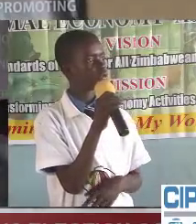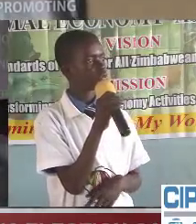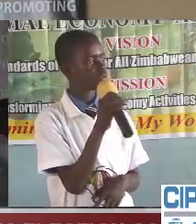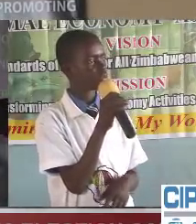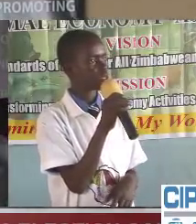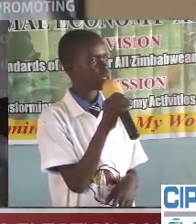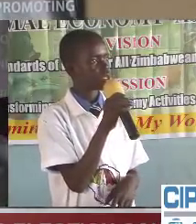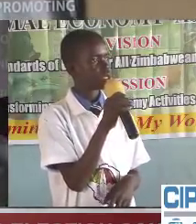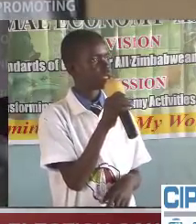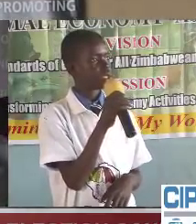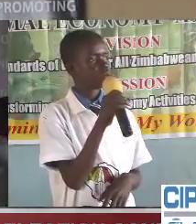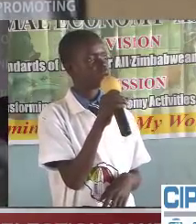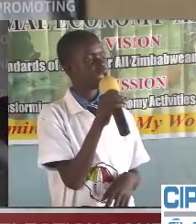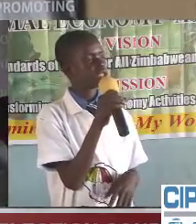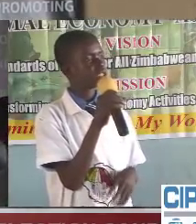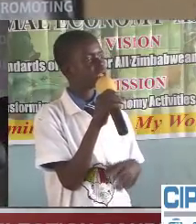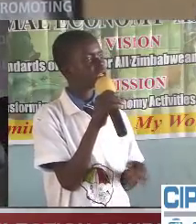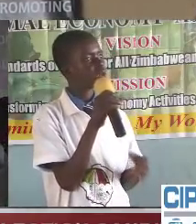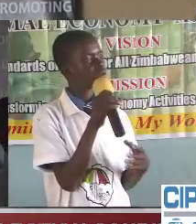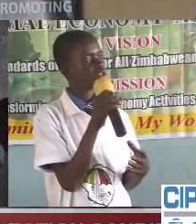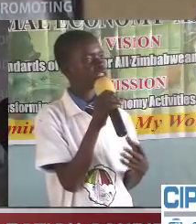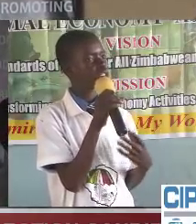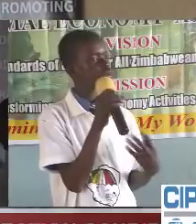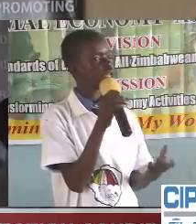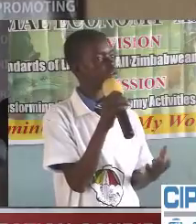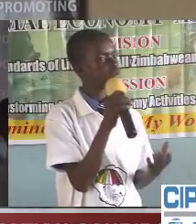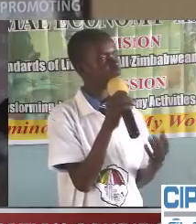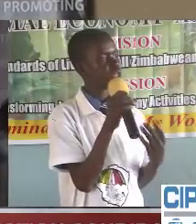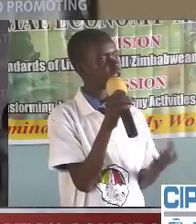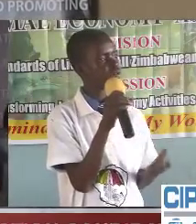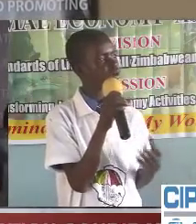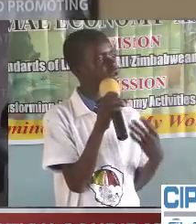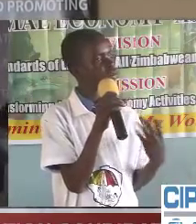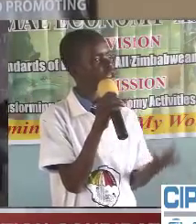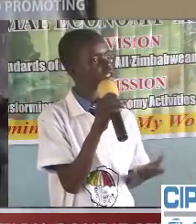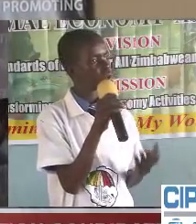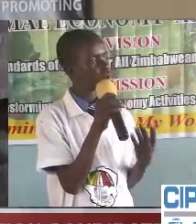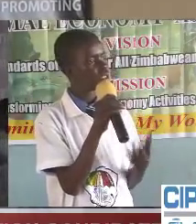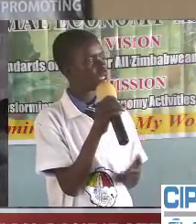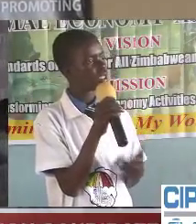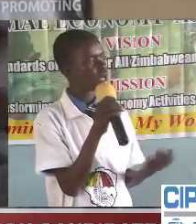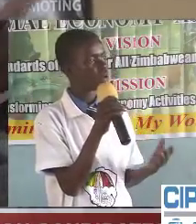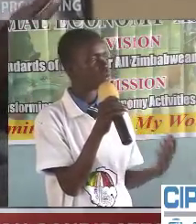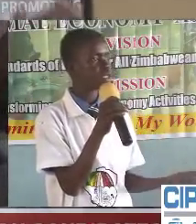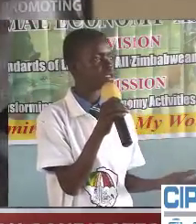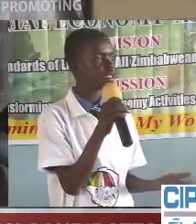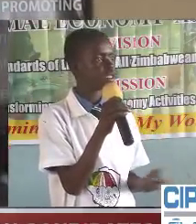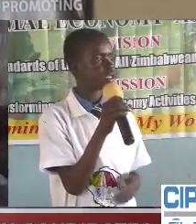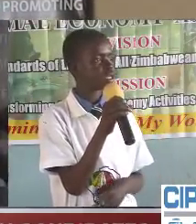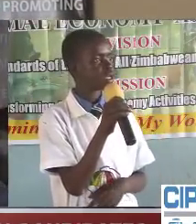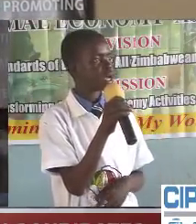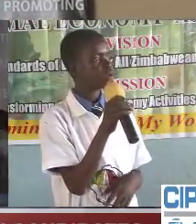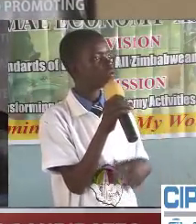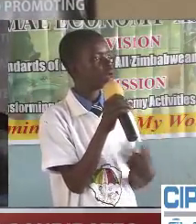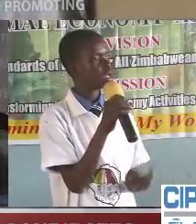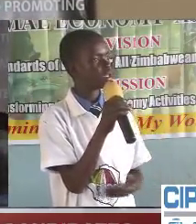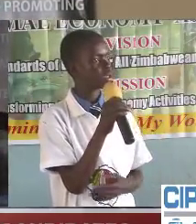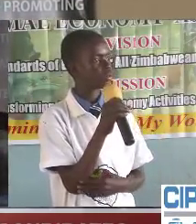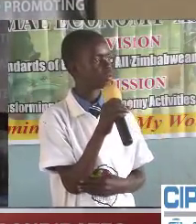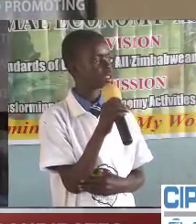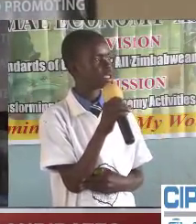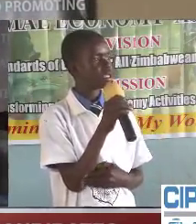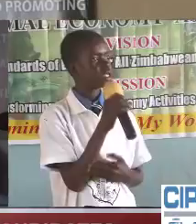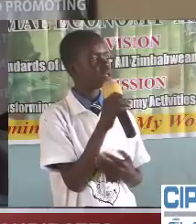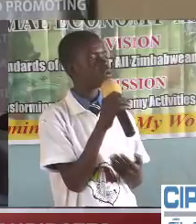kubatsirana navo, nokuti handisati ndambowa uchinzi kwai madhefu ave nemari dzakawanda ari kudidi ari